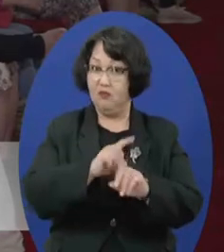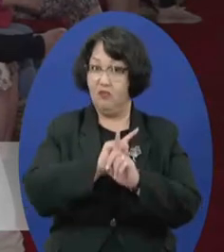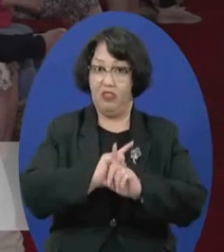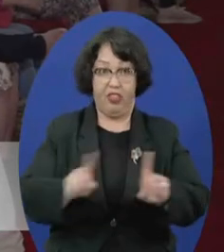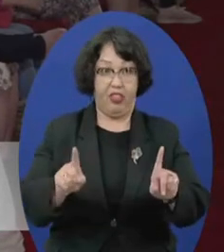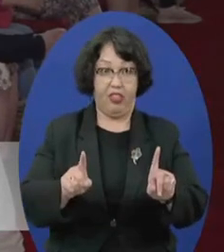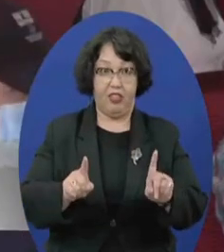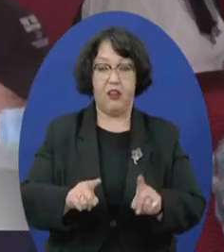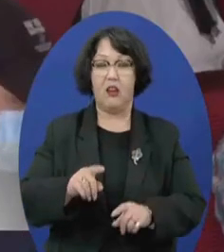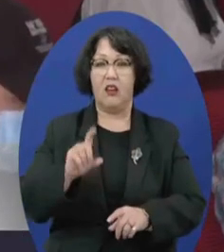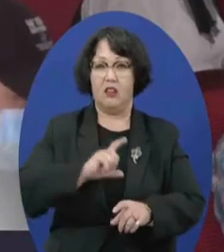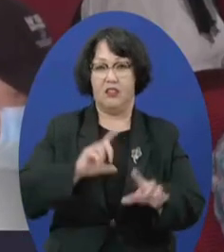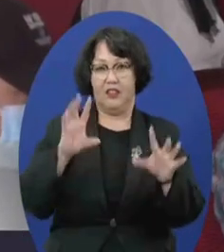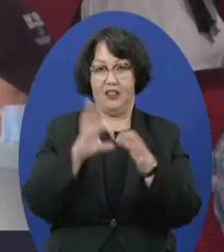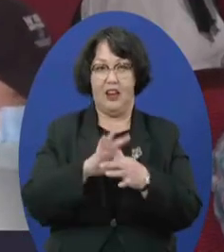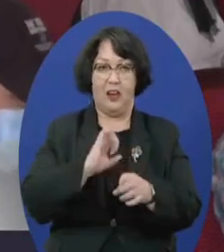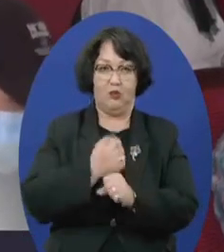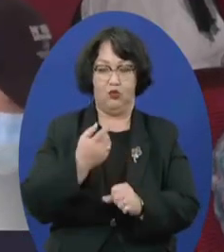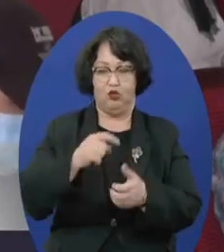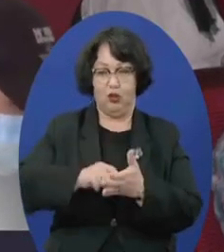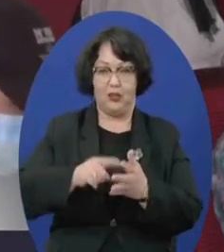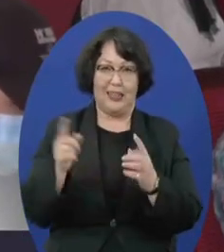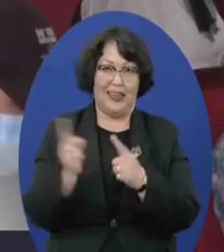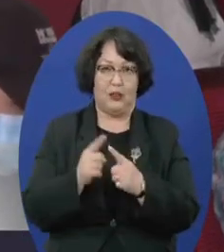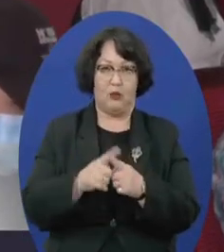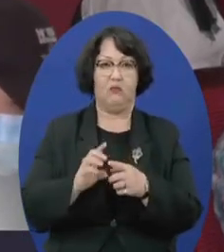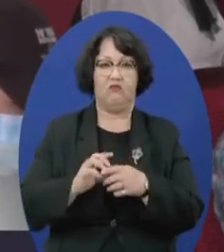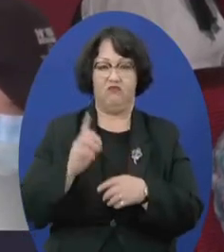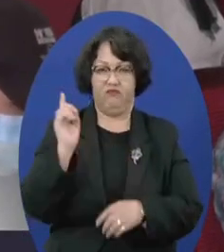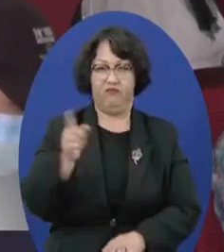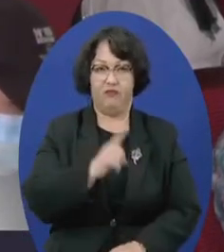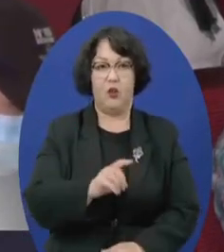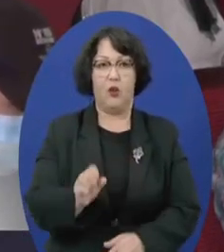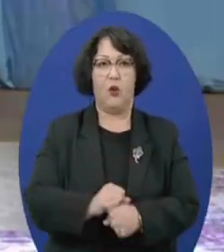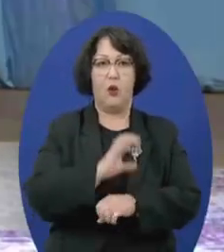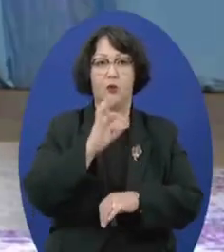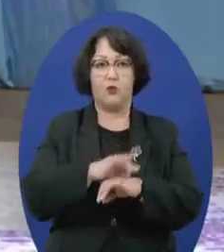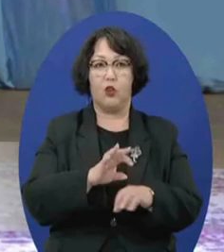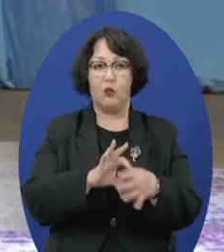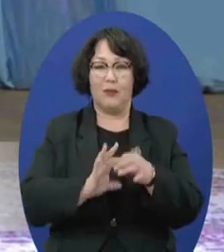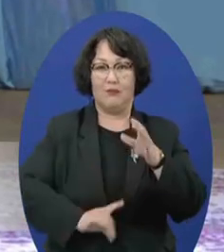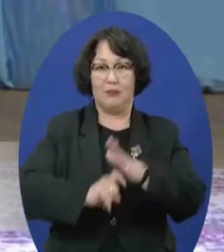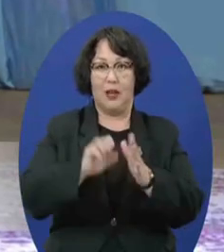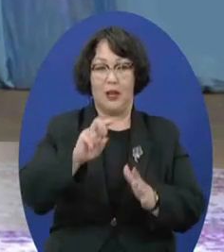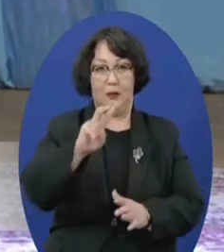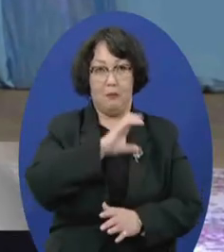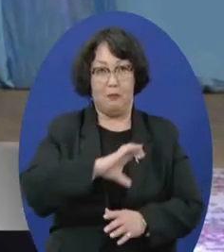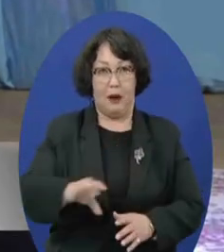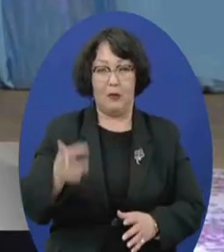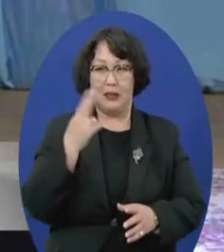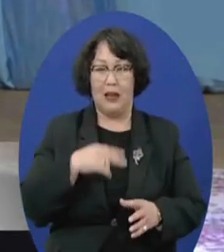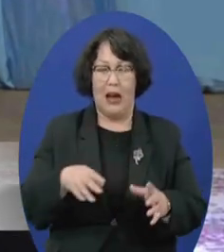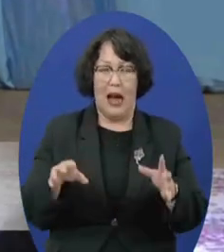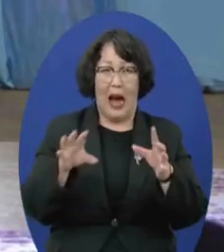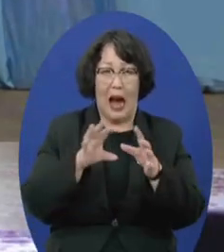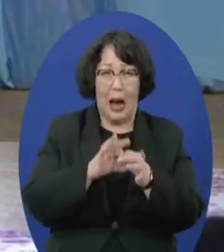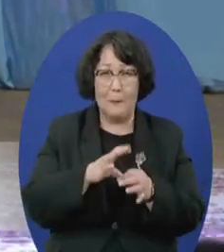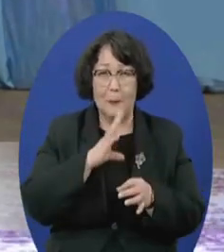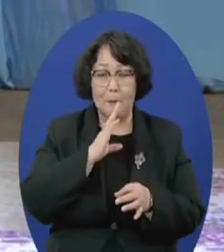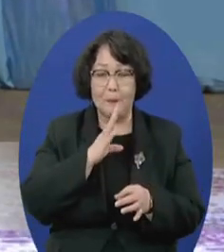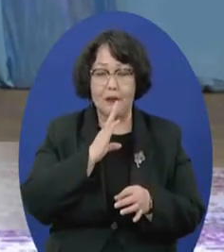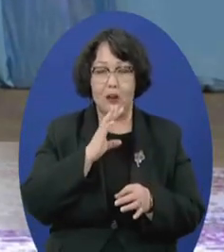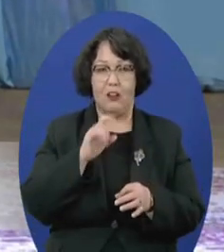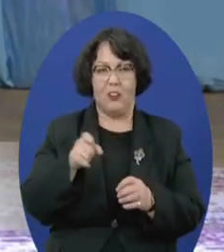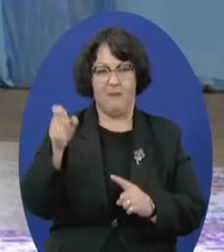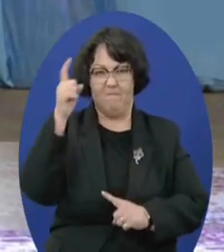тооцох хатуу бодлоготойгоор нийтийн хоолны газруудыг ажилуулж эхэллээ. Сар тахлын хязгаарлалтаас болж аж ахуйн нэгжүүд хаалгаа барихтаа хүрсэн. Тиймээс